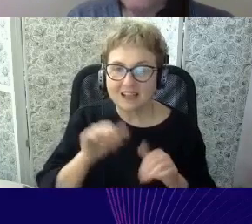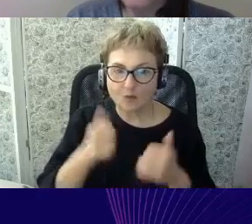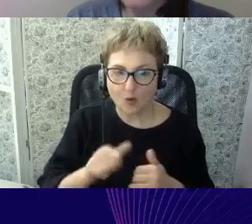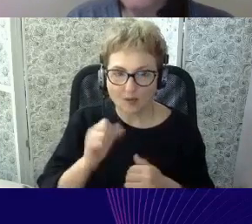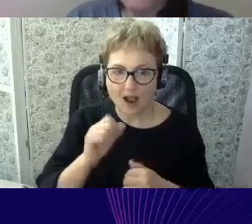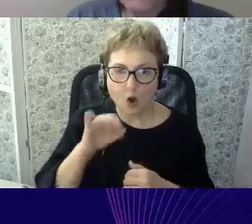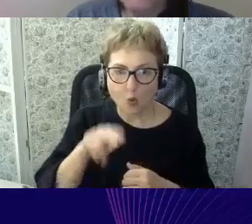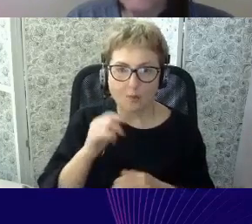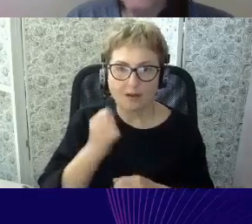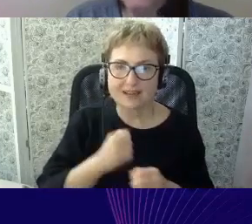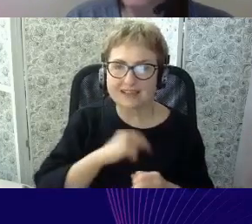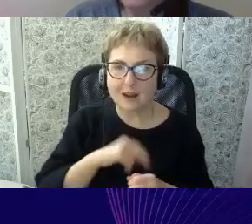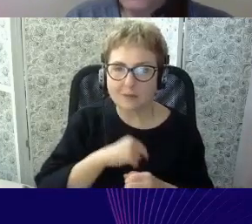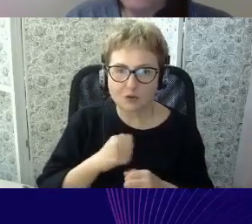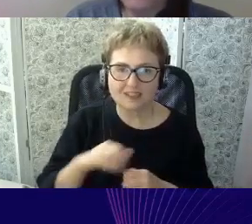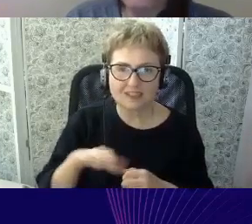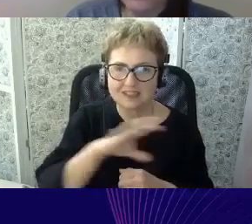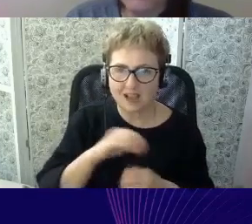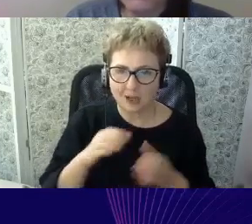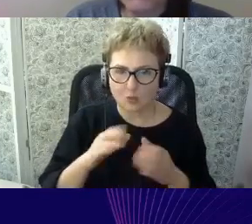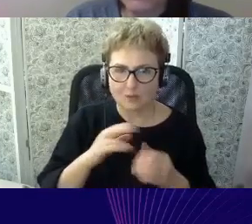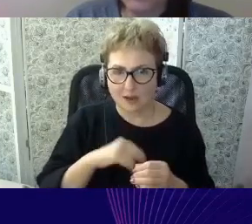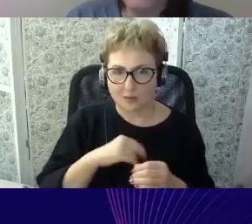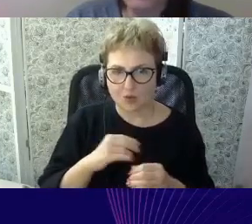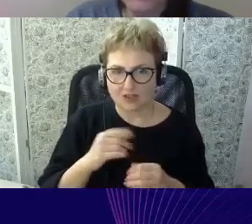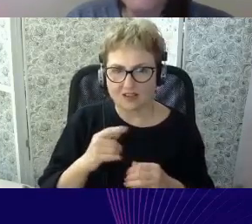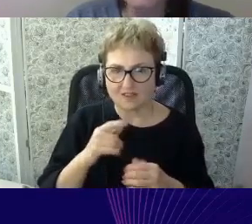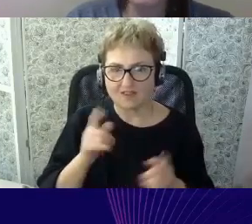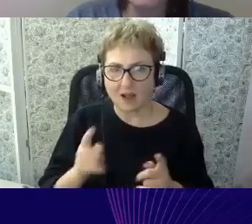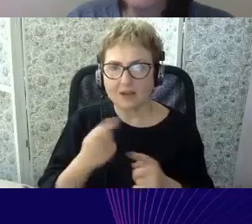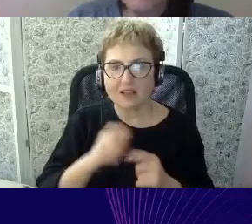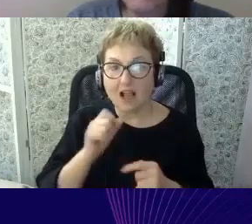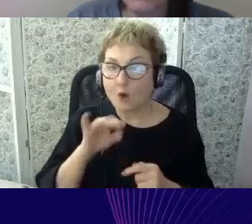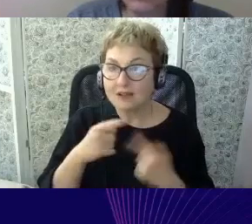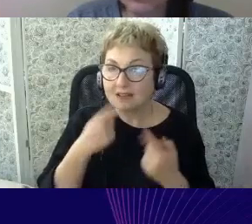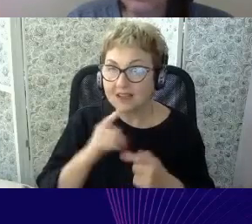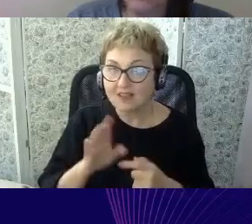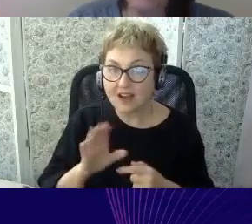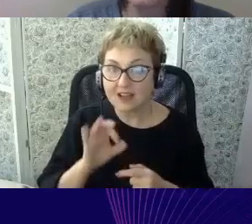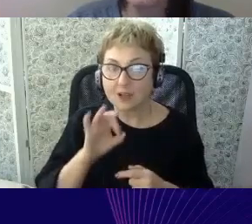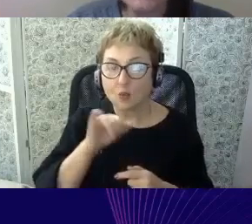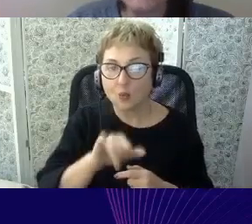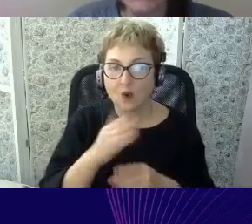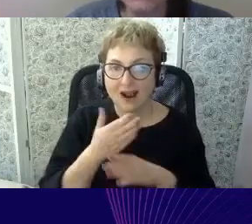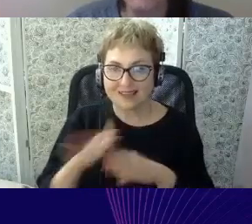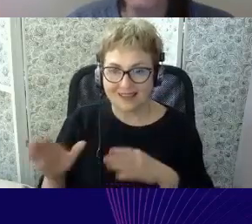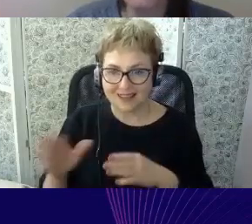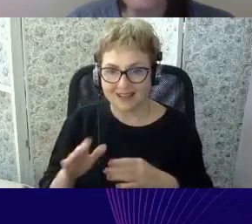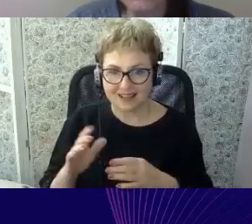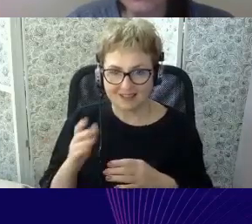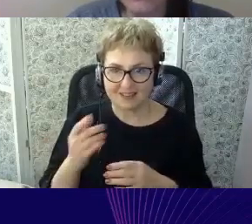в этом случае разрабатывается, вся группа работает в рамках этой АОП. Но это не говорит о том, что у отдельно